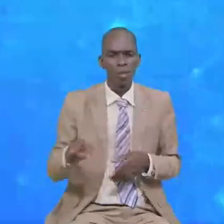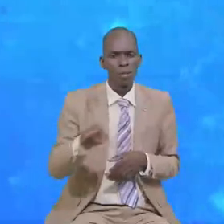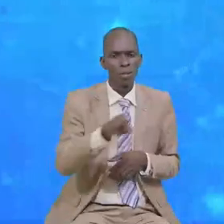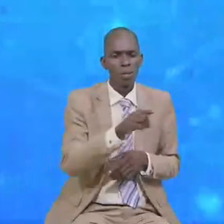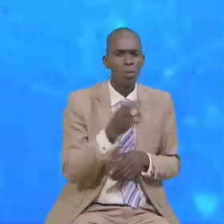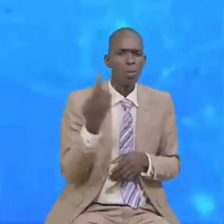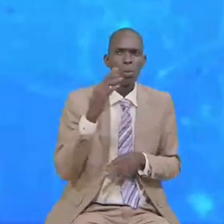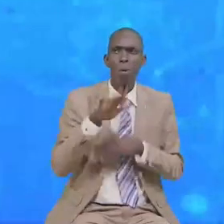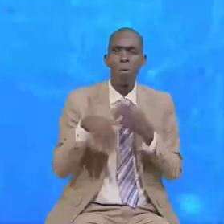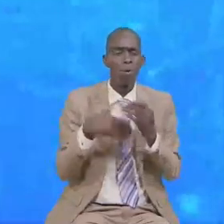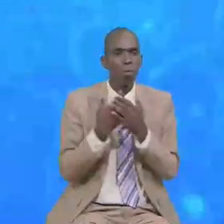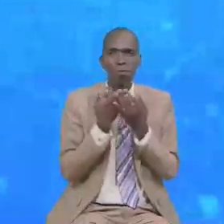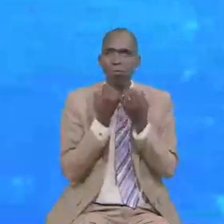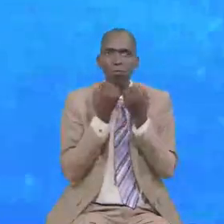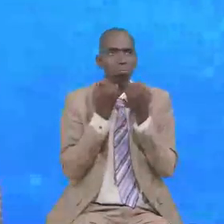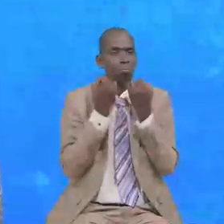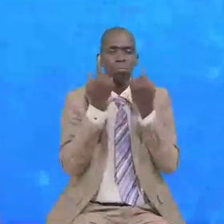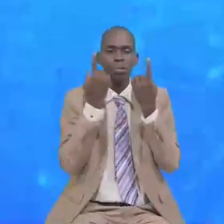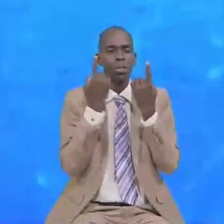Ils étaient tous étonnés.